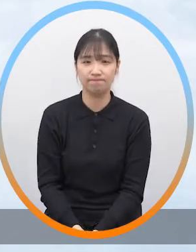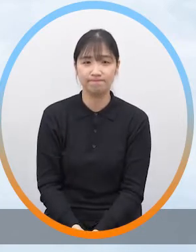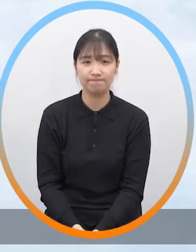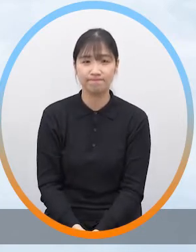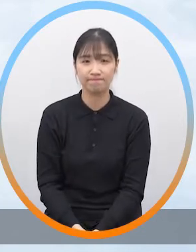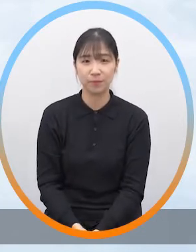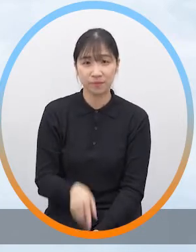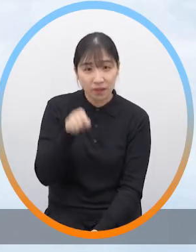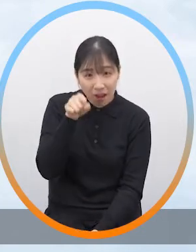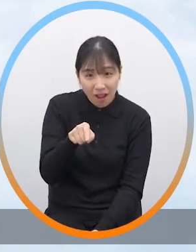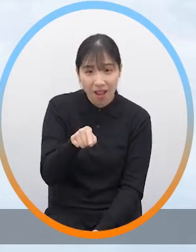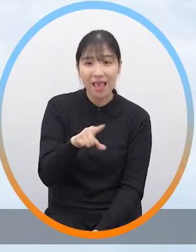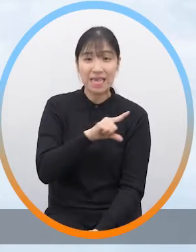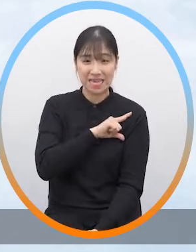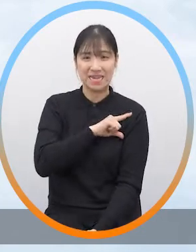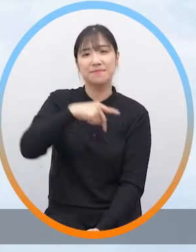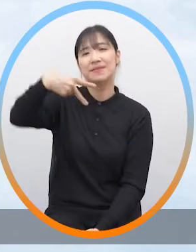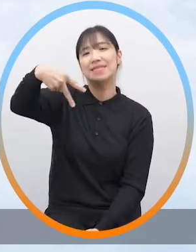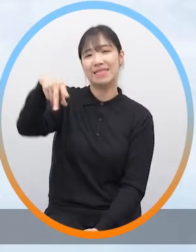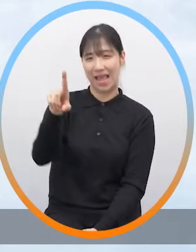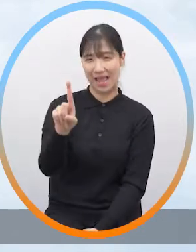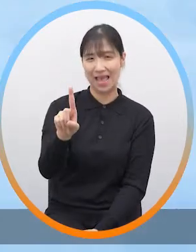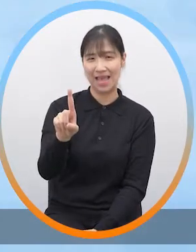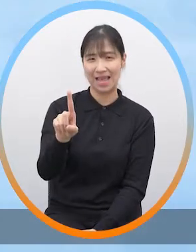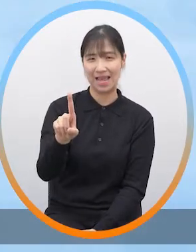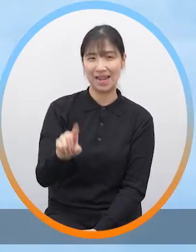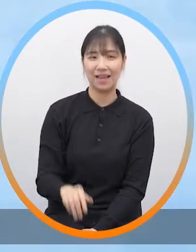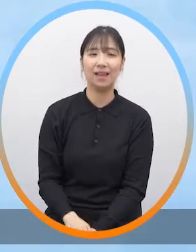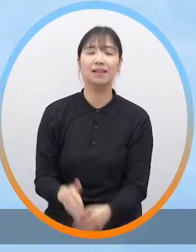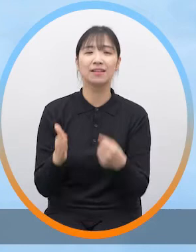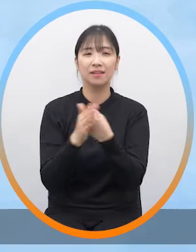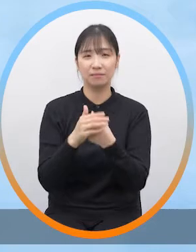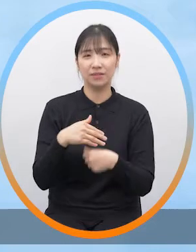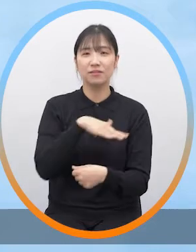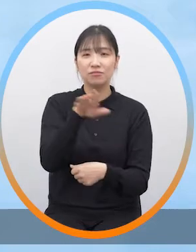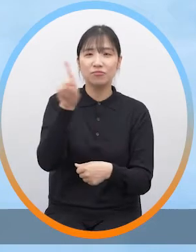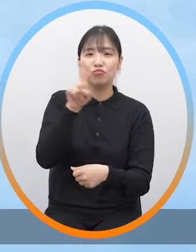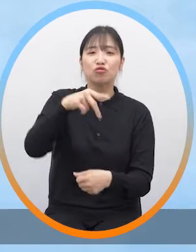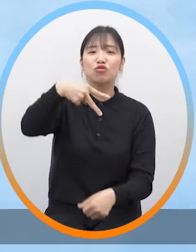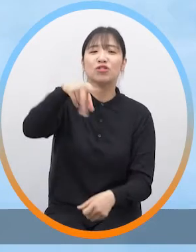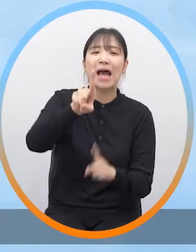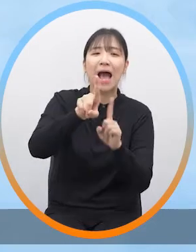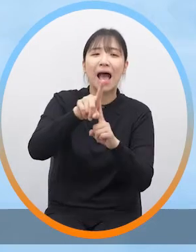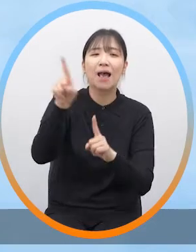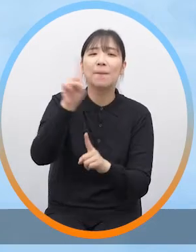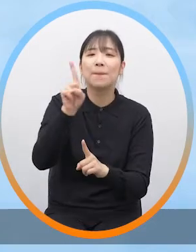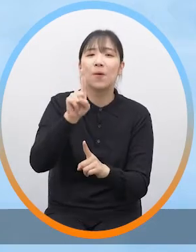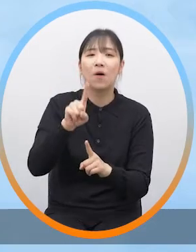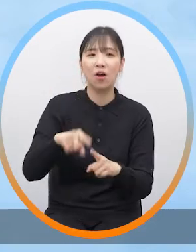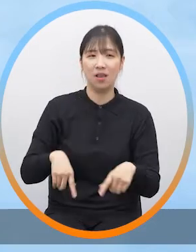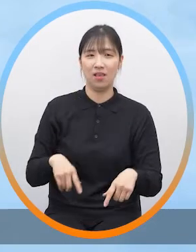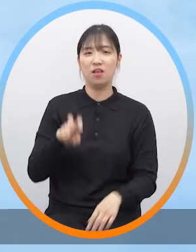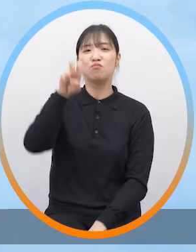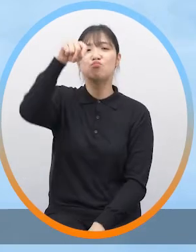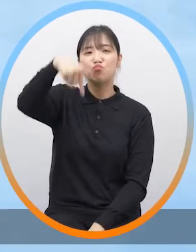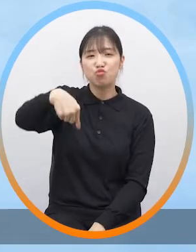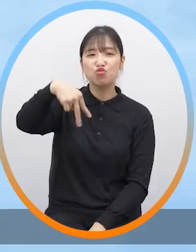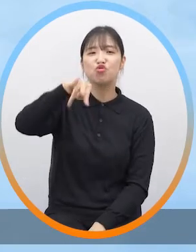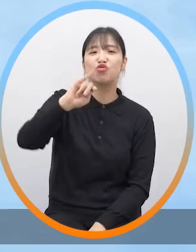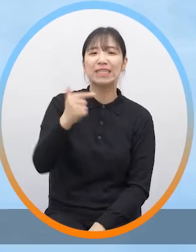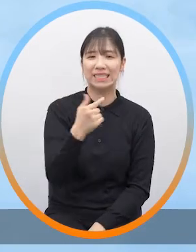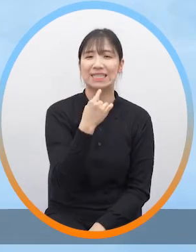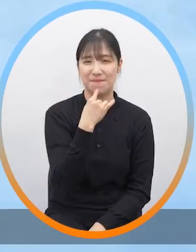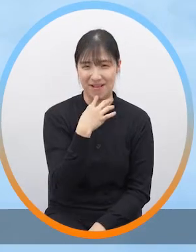않아요. 그러면 이곳에는 사가 붙습니다. 그래서 보통 우리가 무슨 사 할 때는 대체적으로 무신들의 경우는